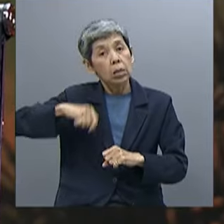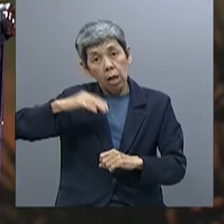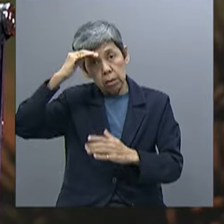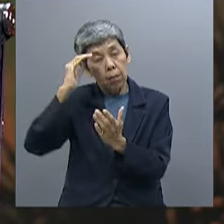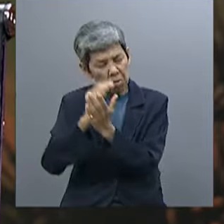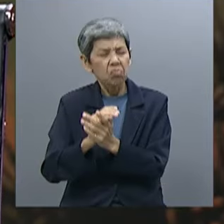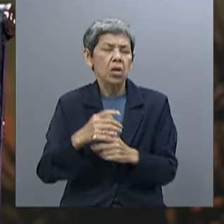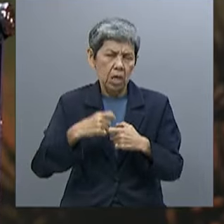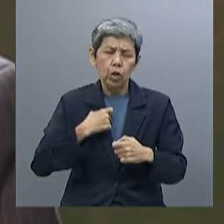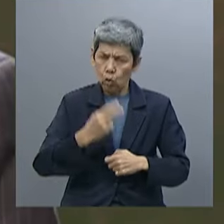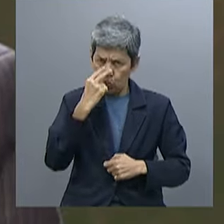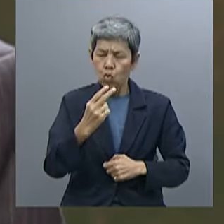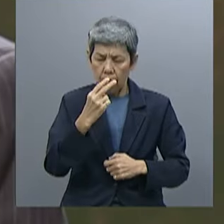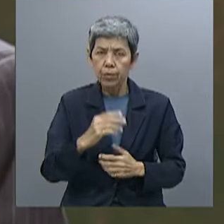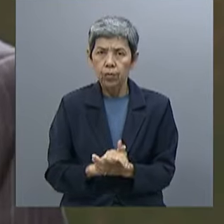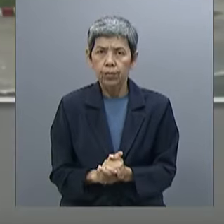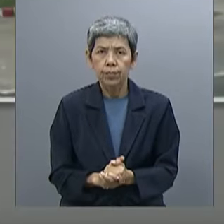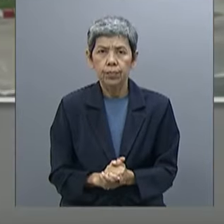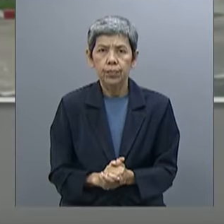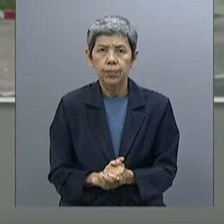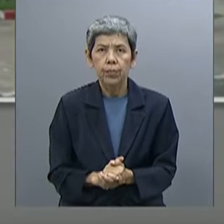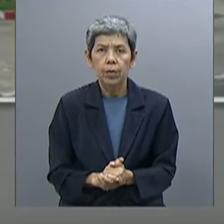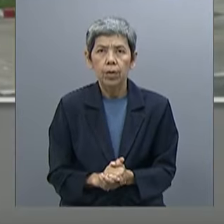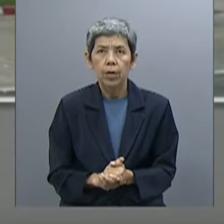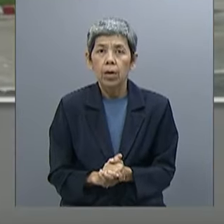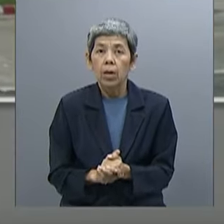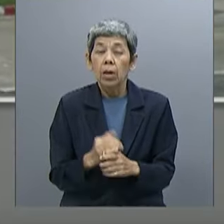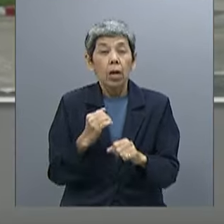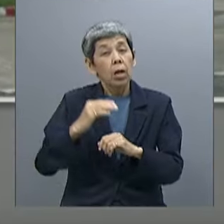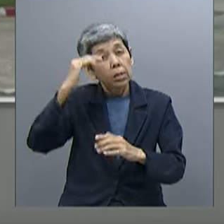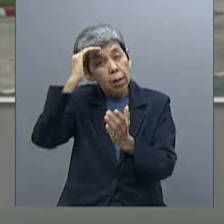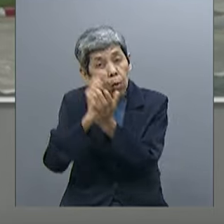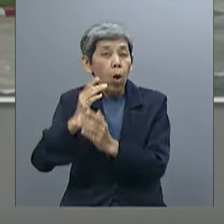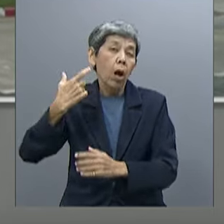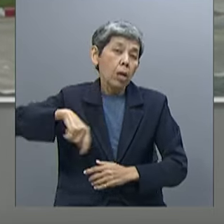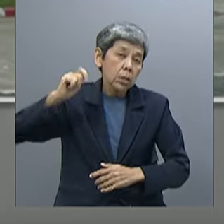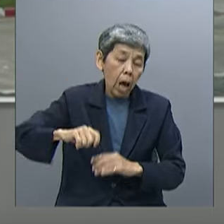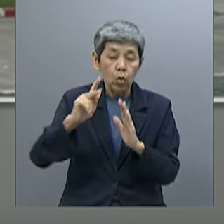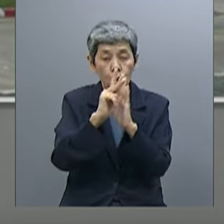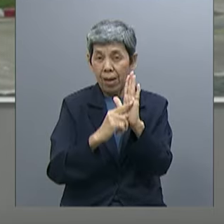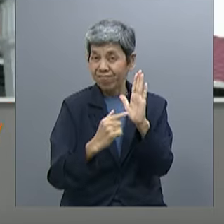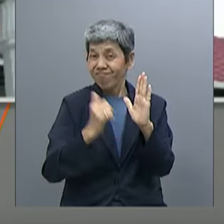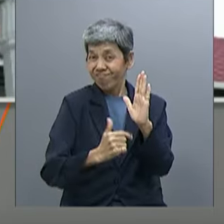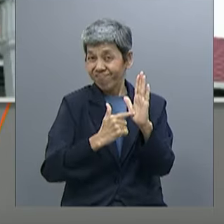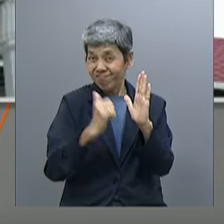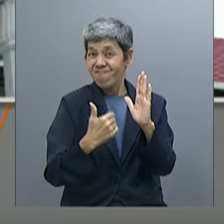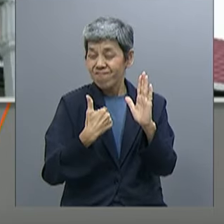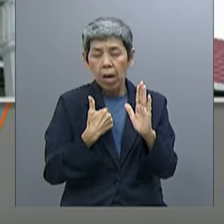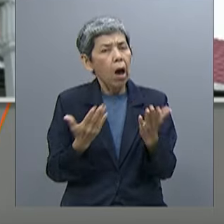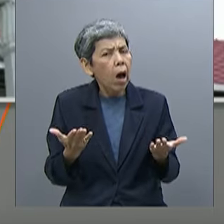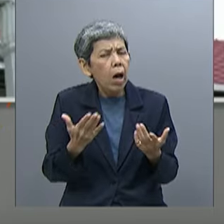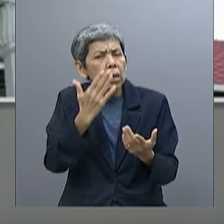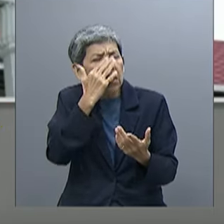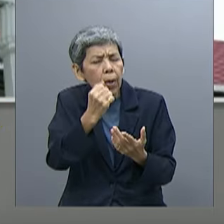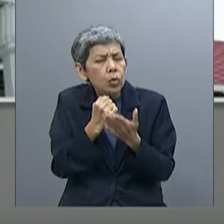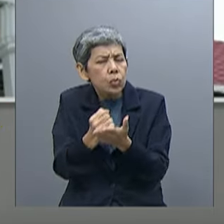มากๆต้องจับจุดที่ถูกนะฮะ ถ้ากระบวนการยุติธรรมมีเรื่องของข้อกฎหมายมาเป็นตัวกำหนดแล้วอะไรคือทาง